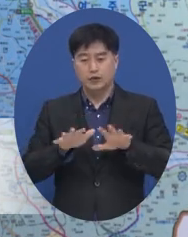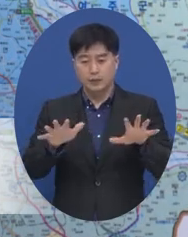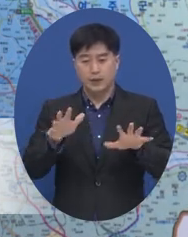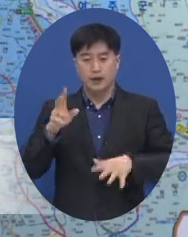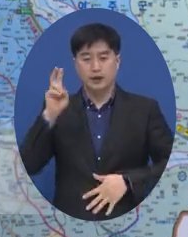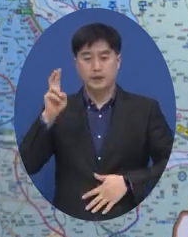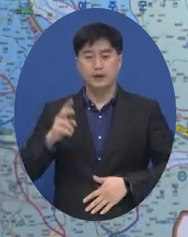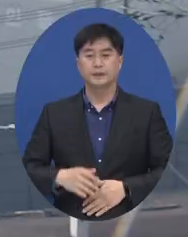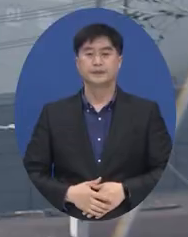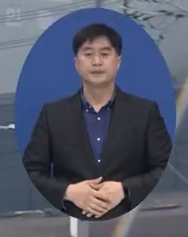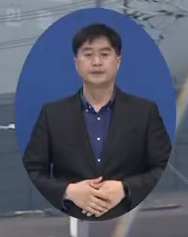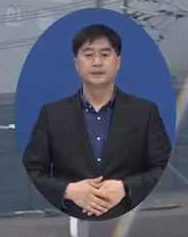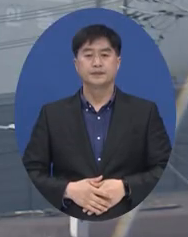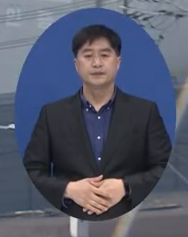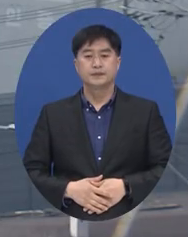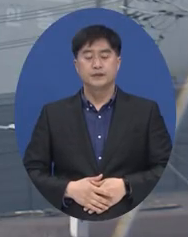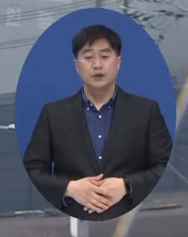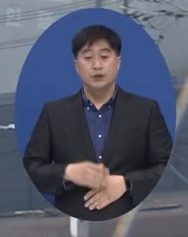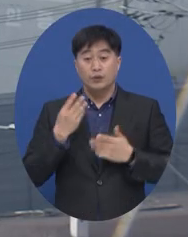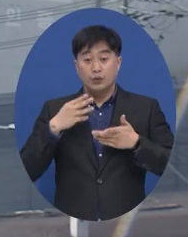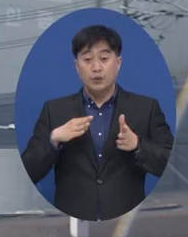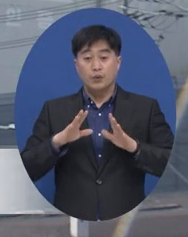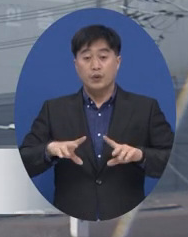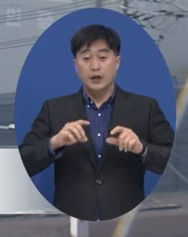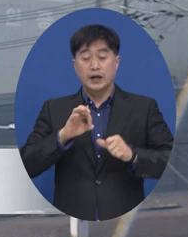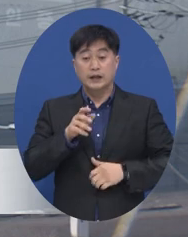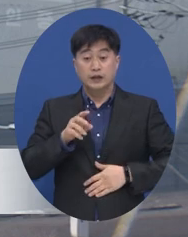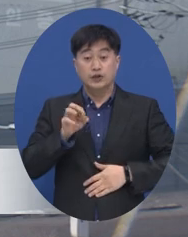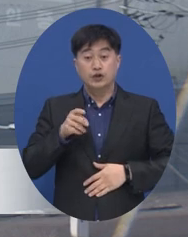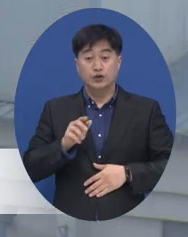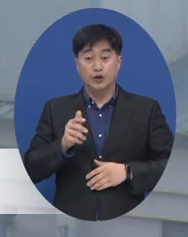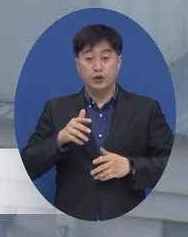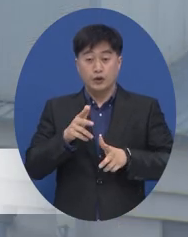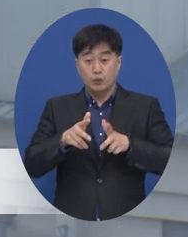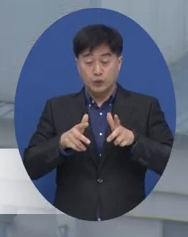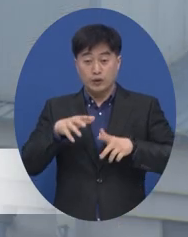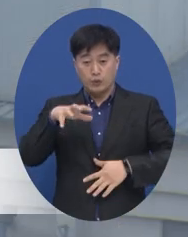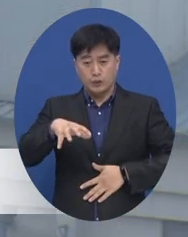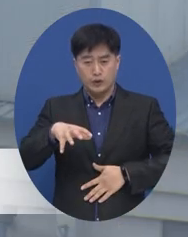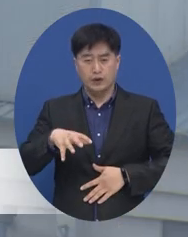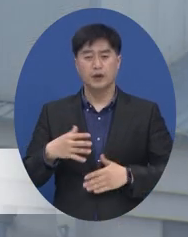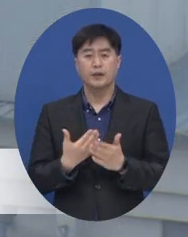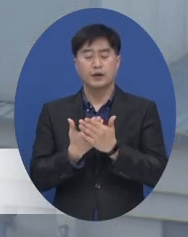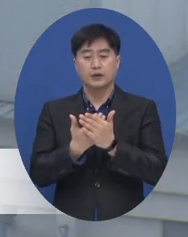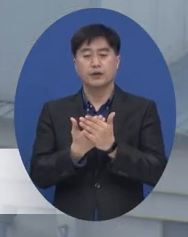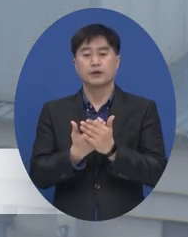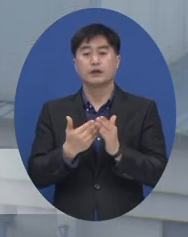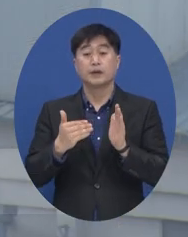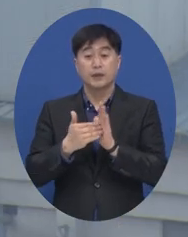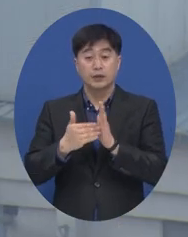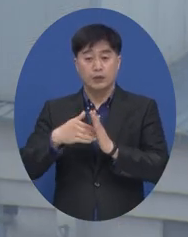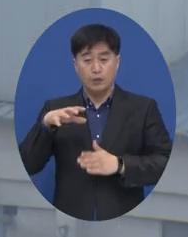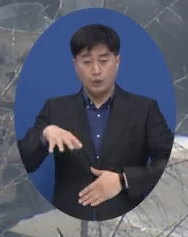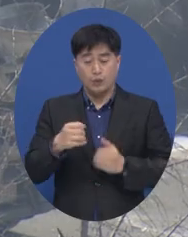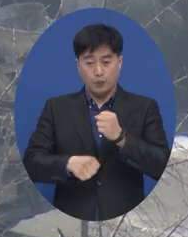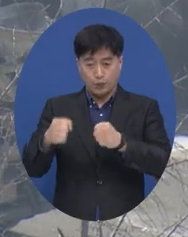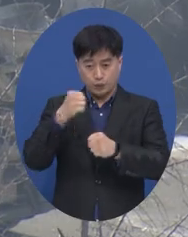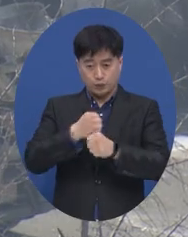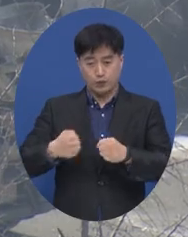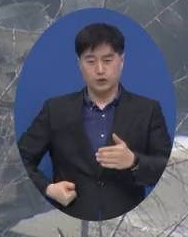될 거라고 보고 있습니다. 도는 올해 안양 연현마을 아스콘 공장 부지를 개발 제한 구역 복구 진행 대상지로 확정할